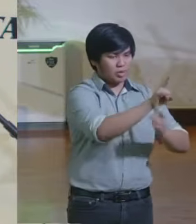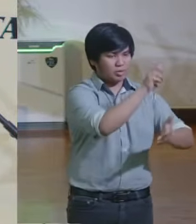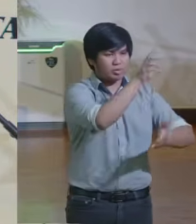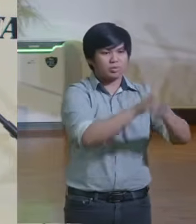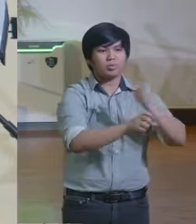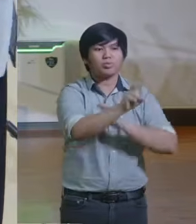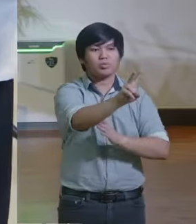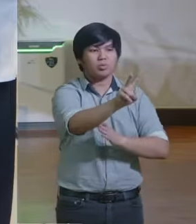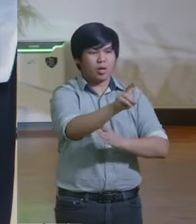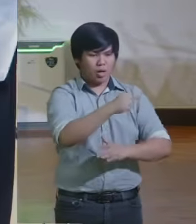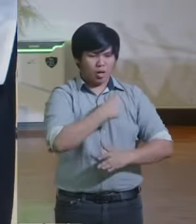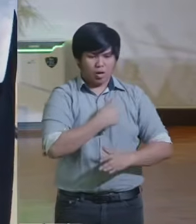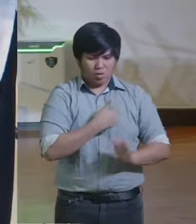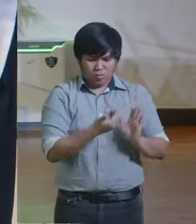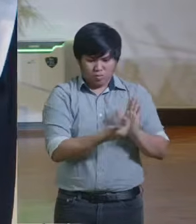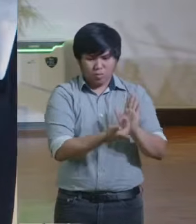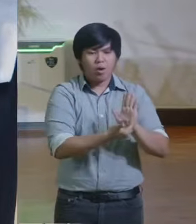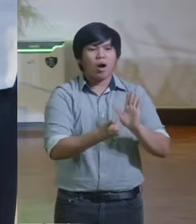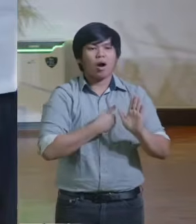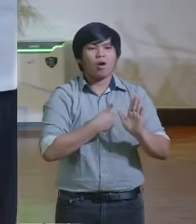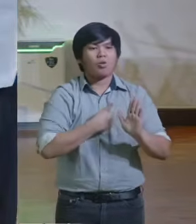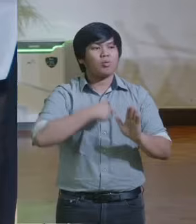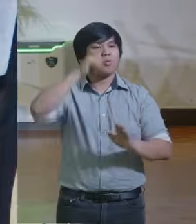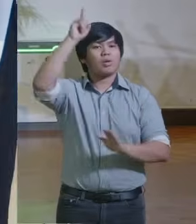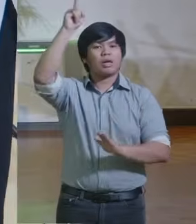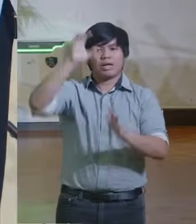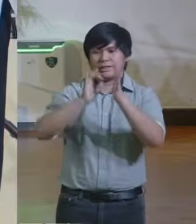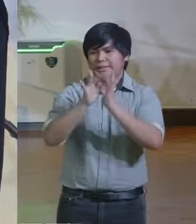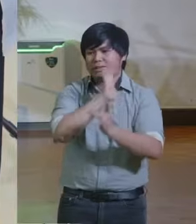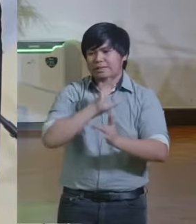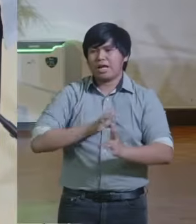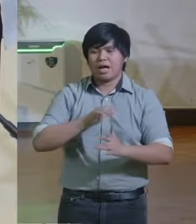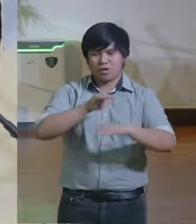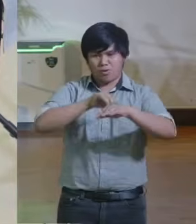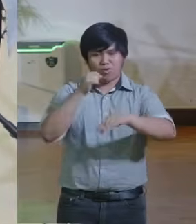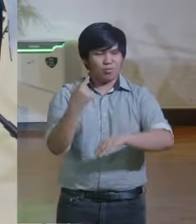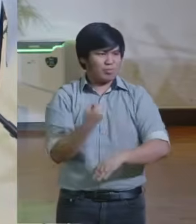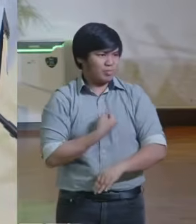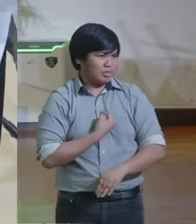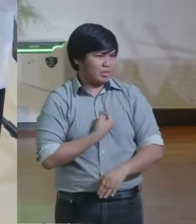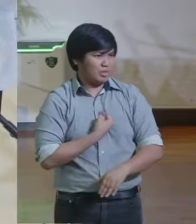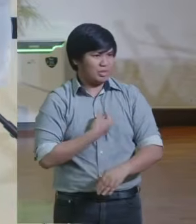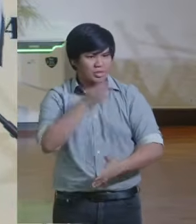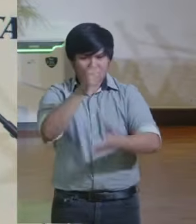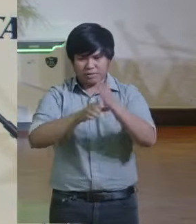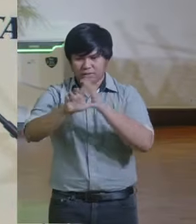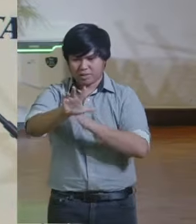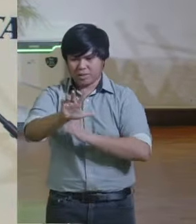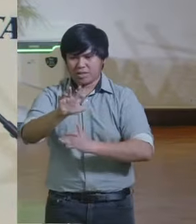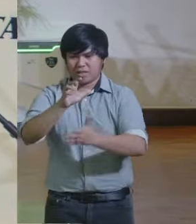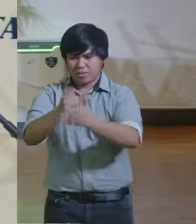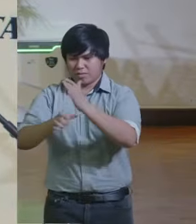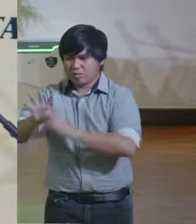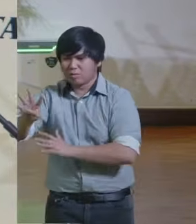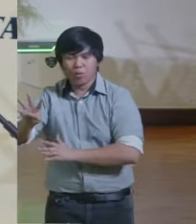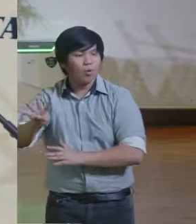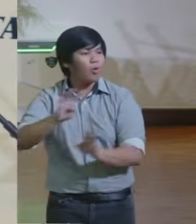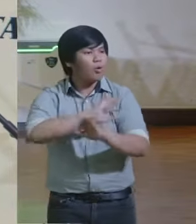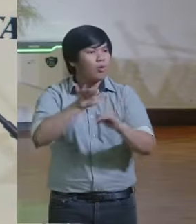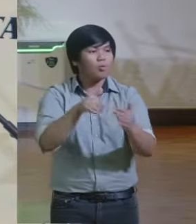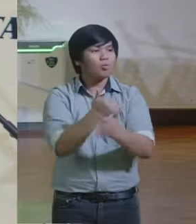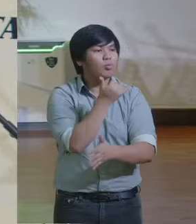pagiging apostol at pagtawag sa kanya ng Diyos bilang apostol. Doctrinal, sapagkat itinama niya ang maling